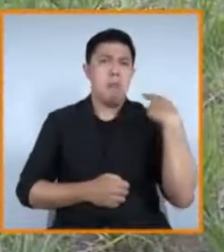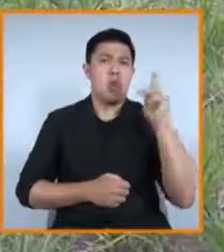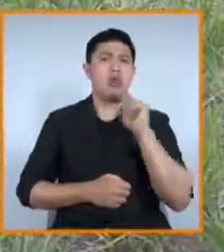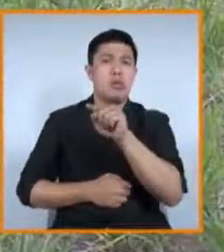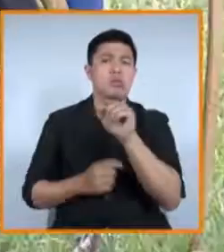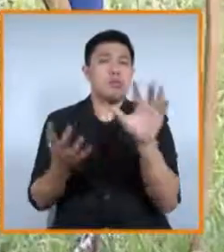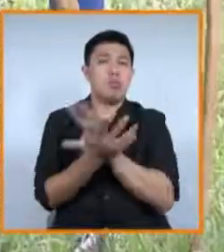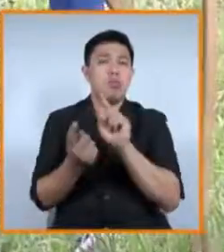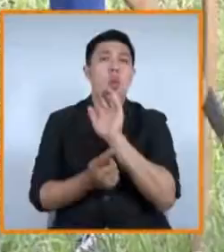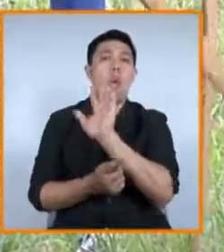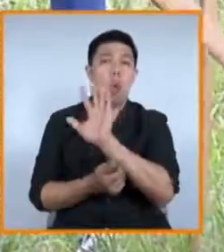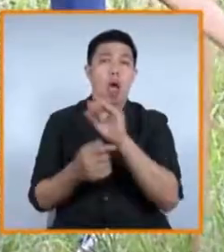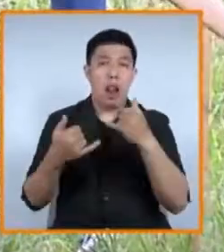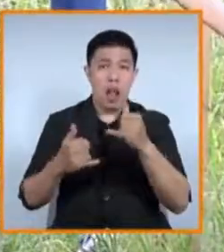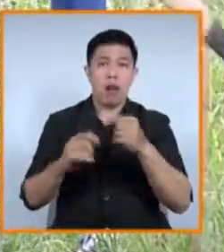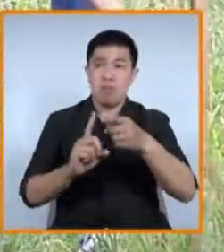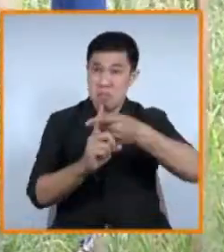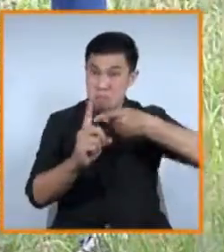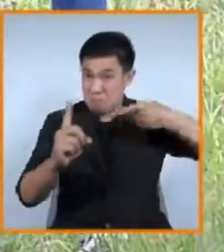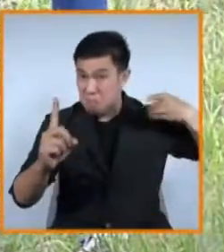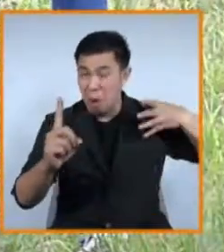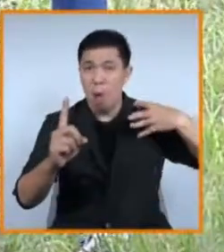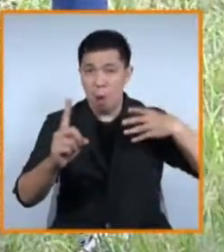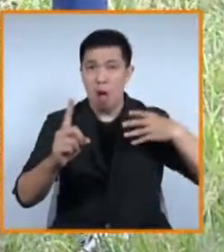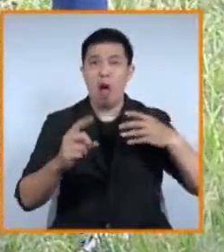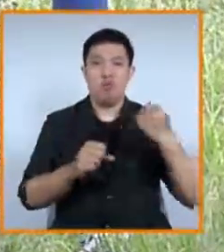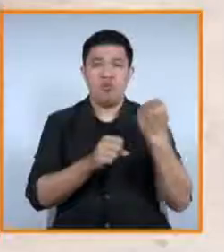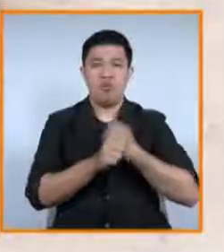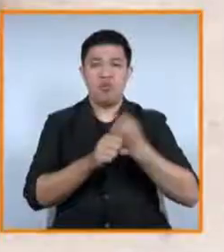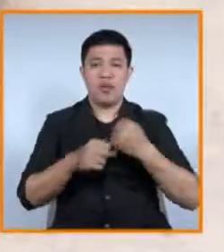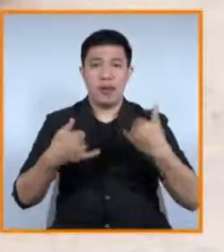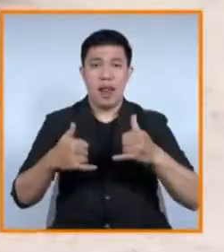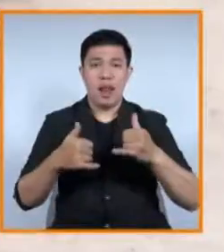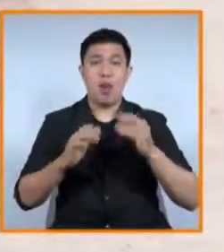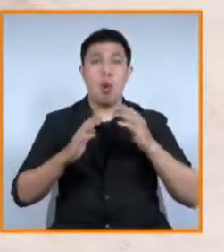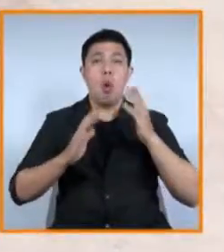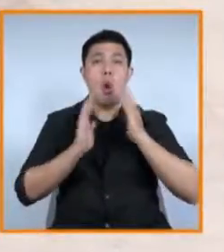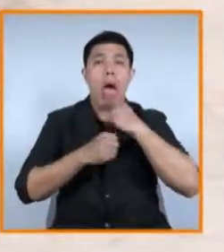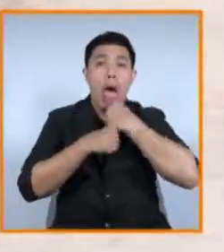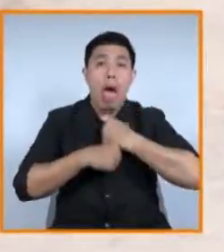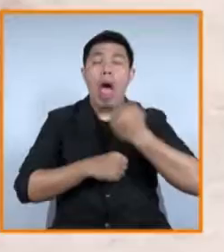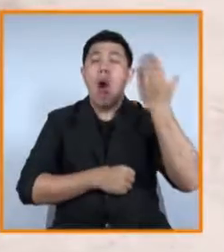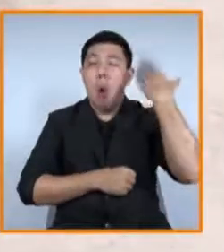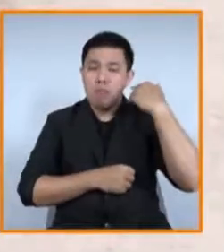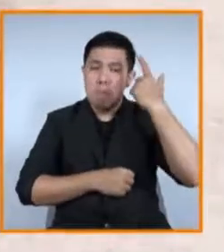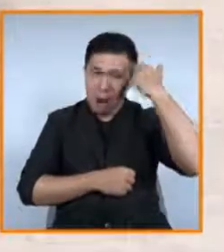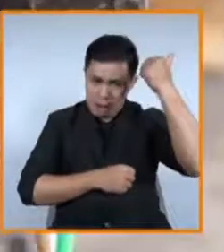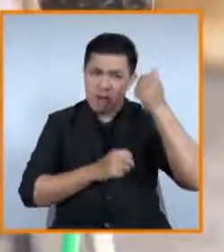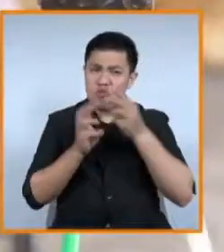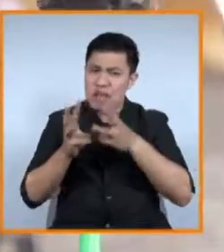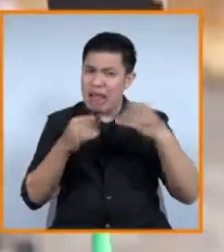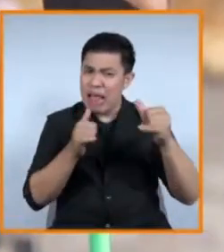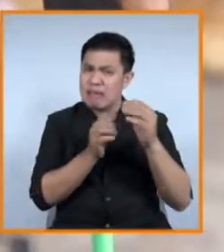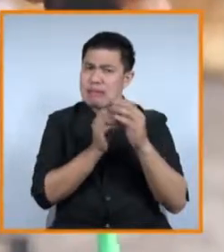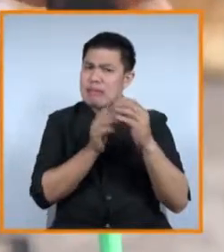ชนิดนี้และหันมาจับคันธนูและลูกศรมากขึ้นส่วนคนรุ่นเก่าก็พร้อมที่จะส่งผ่านทักษะการเล่นและความ